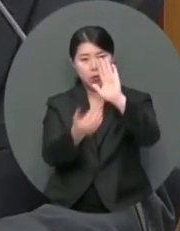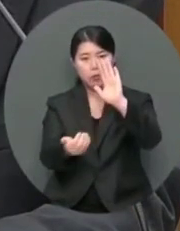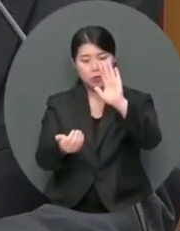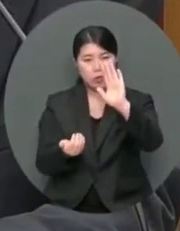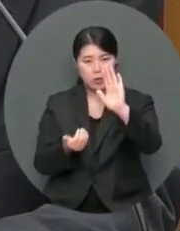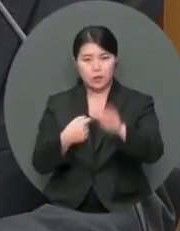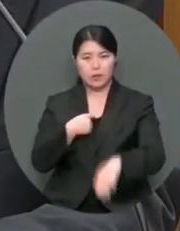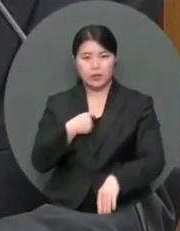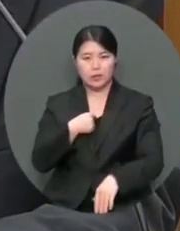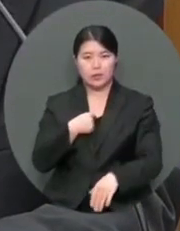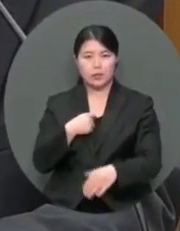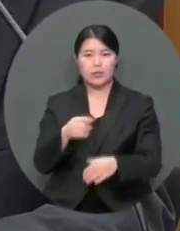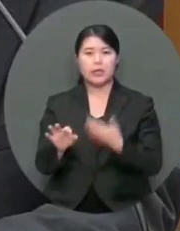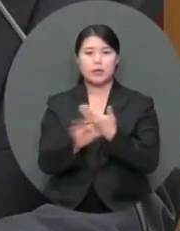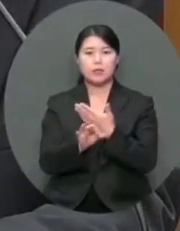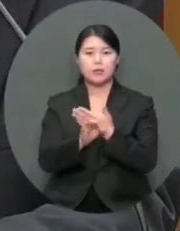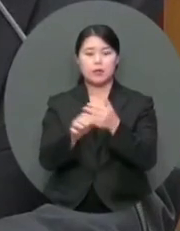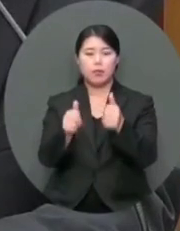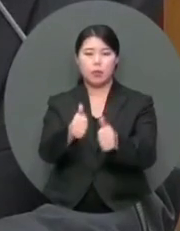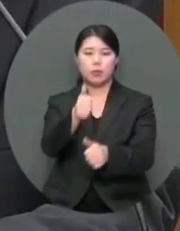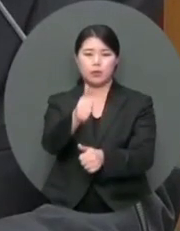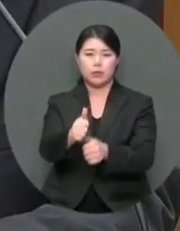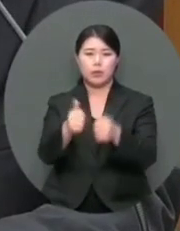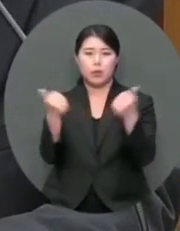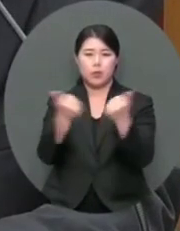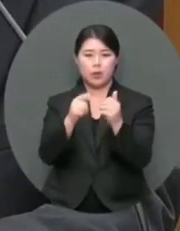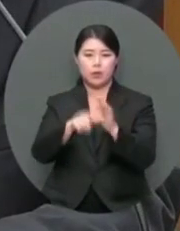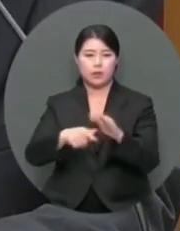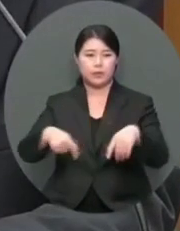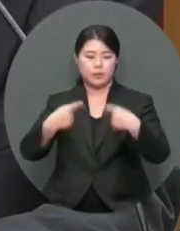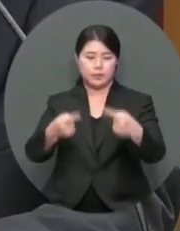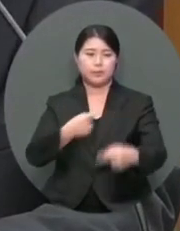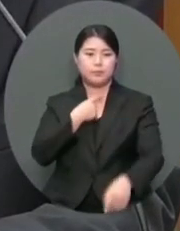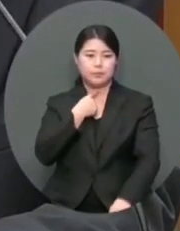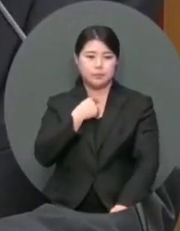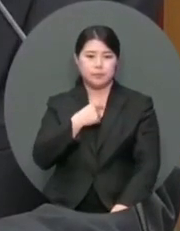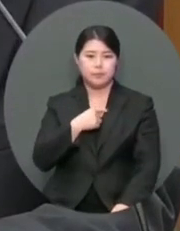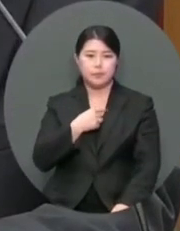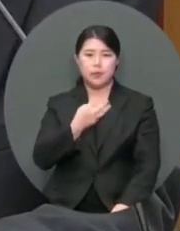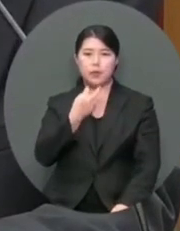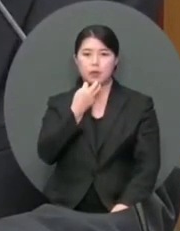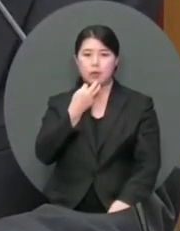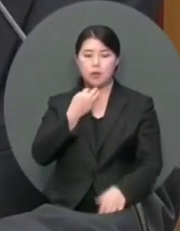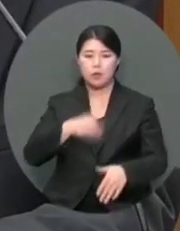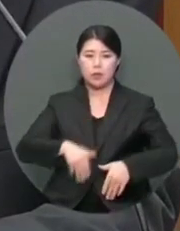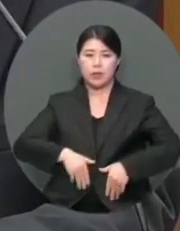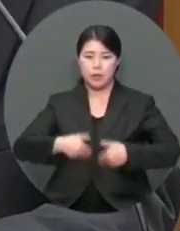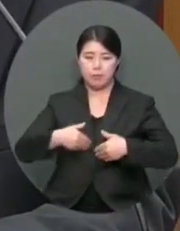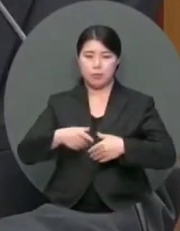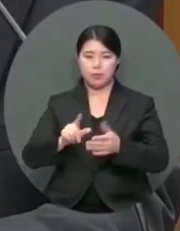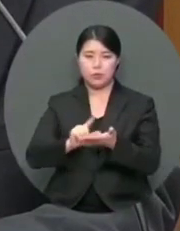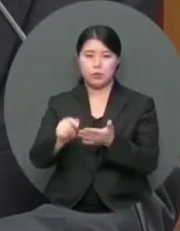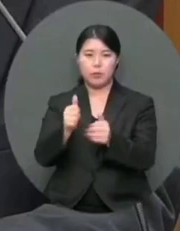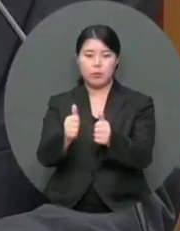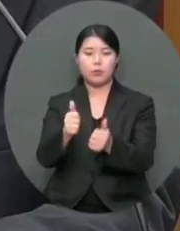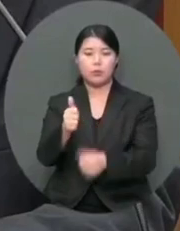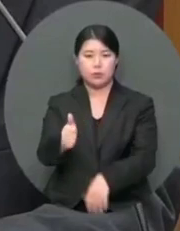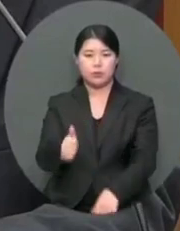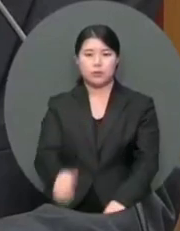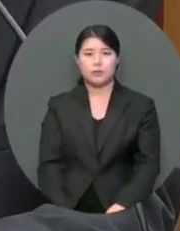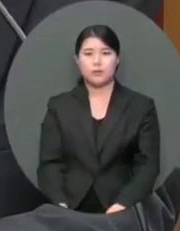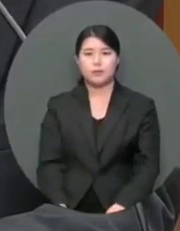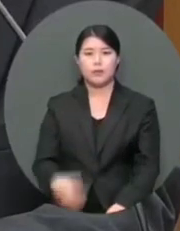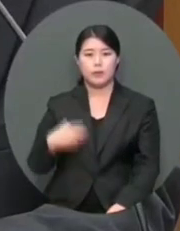임시 법원장 회의에 법원장 회의로 참석했었습니다. 서울 남부지방법원장으로서. 저는